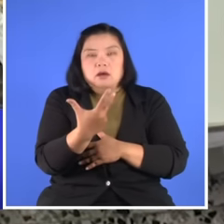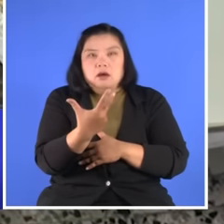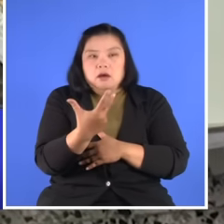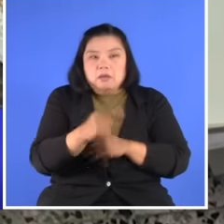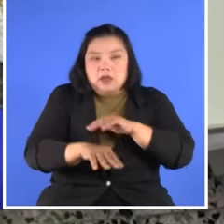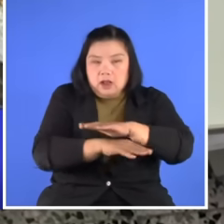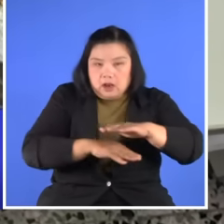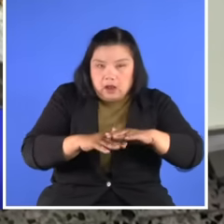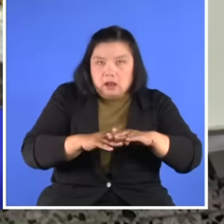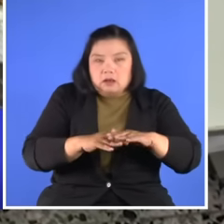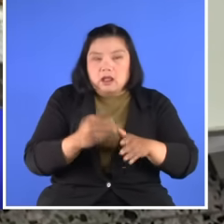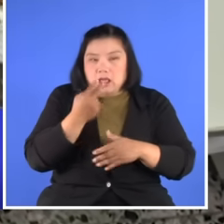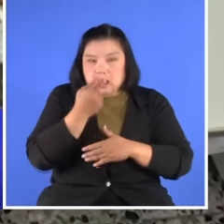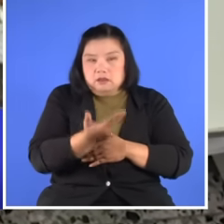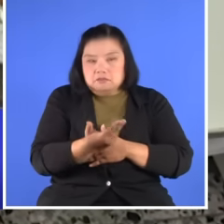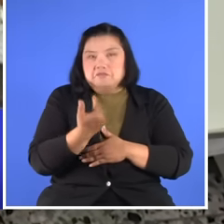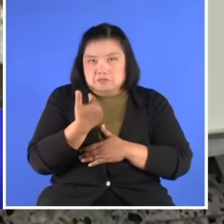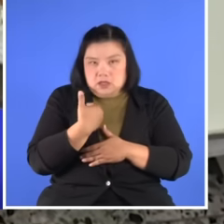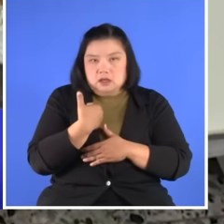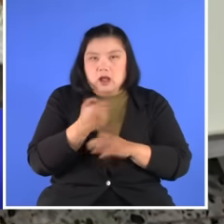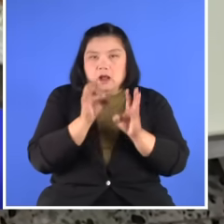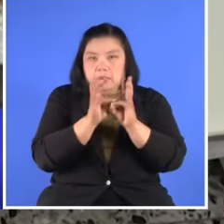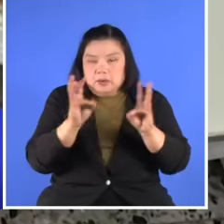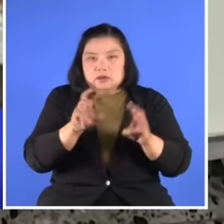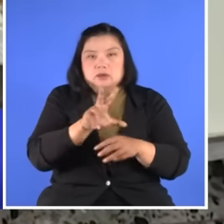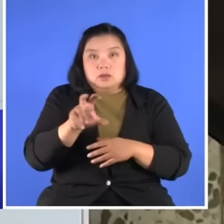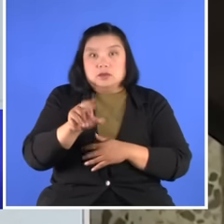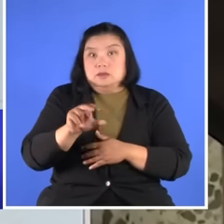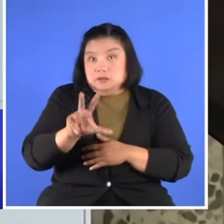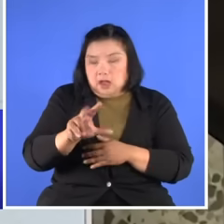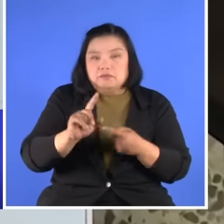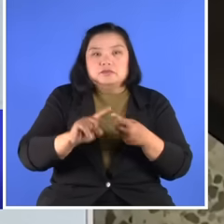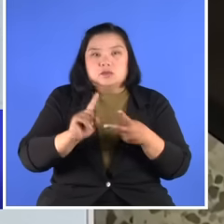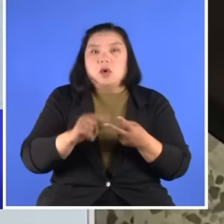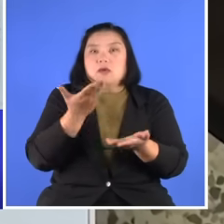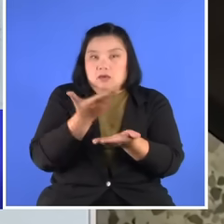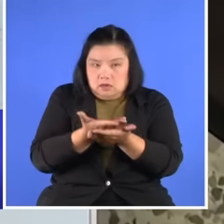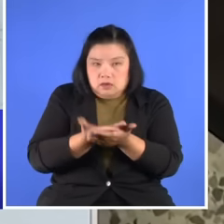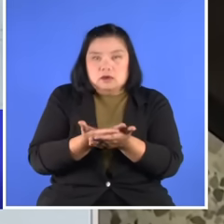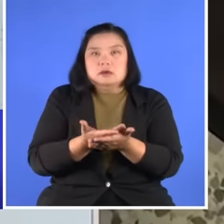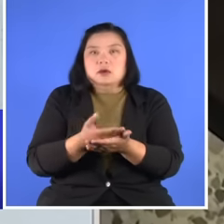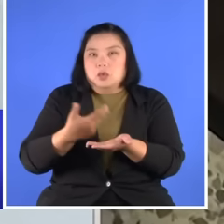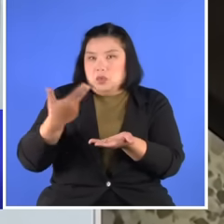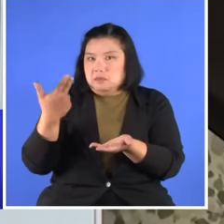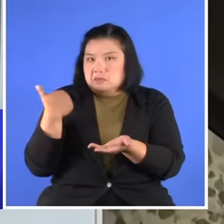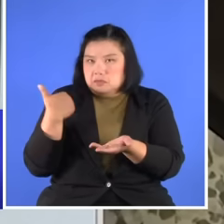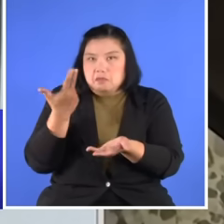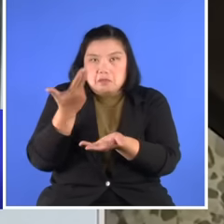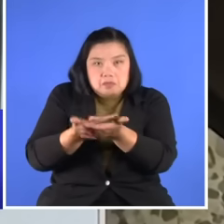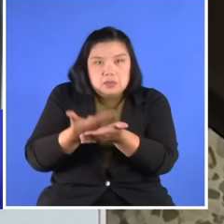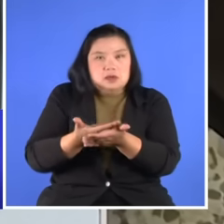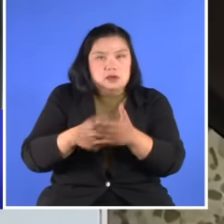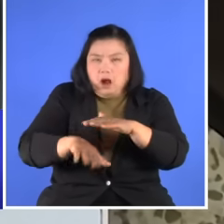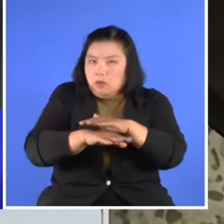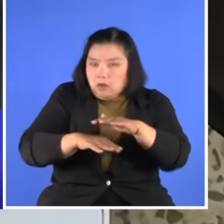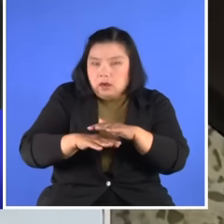ของกลางมาได้เนี่ย 3 333เม็ดแลก็เงินนี่นะครับเงินแล้วก็อุปกรณ์ต่างๆมีปืนด้วยทีนี้นะครับเนี่ยการ